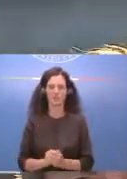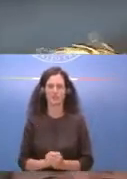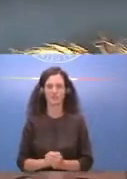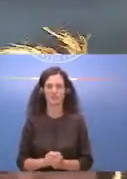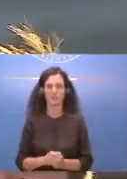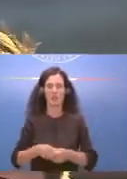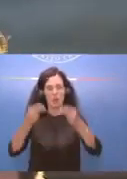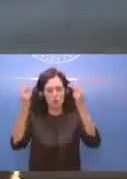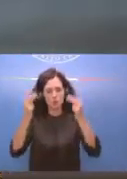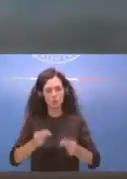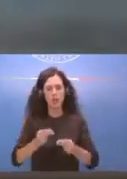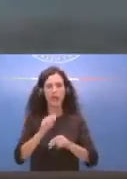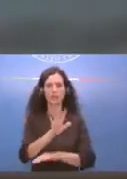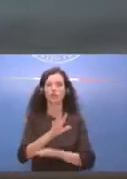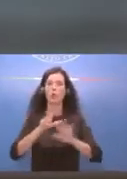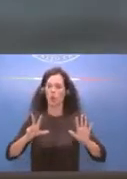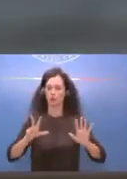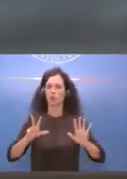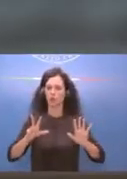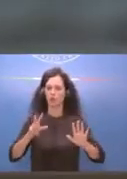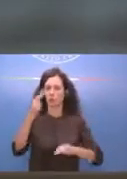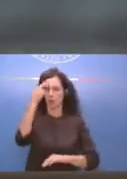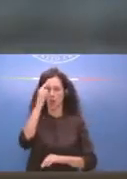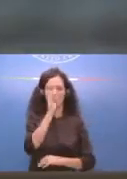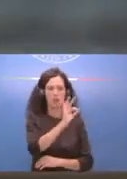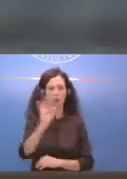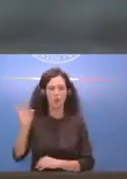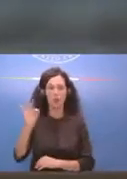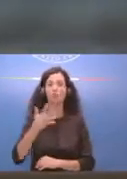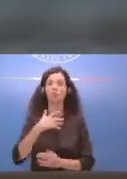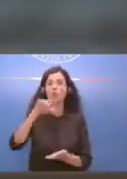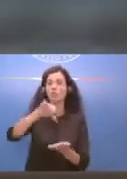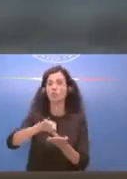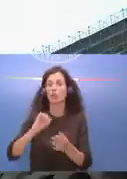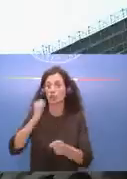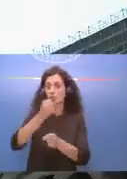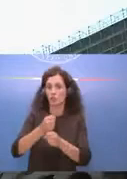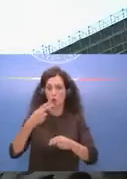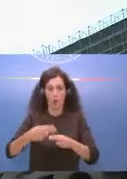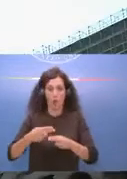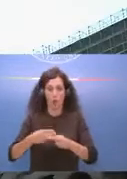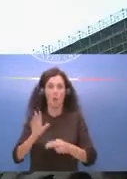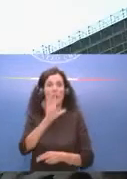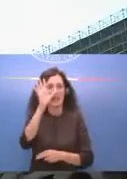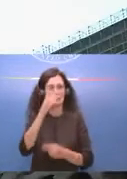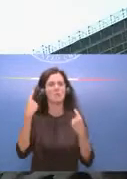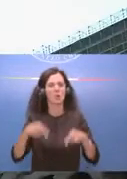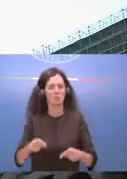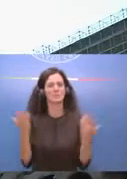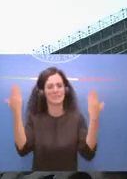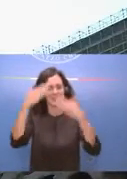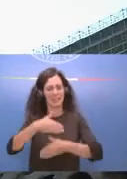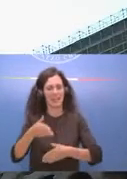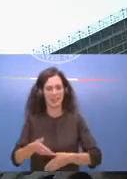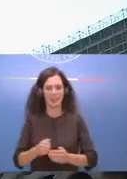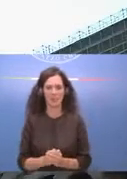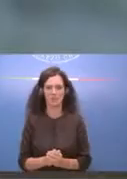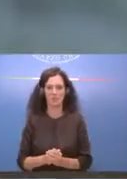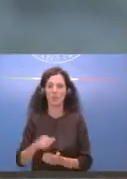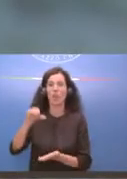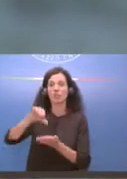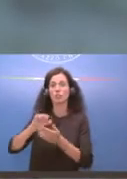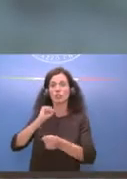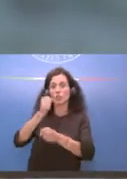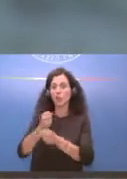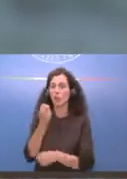ne ricordo solo alcuni il centro storico di roma dove ci troviamo stasera è quello di firenze